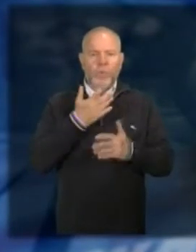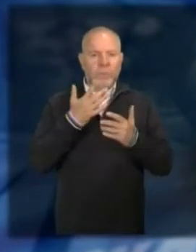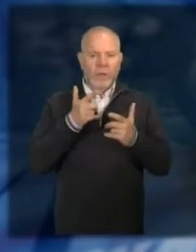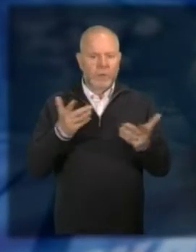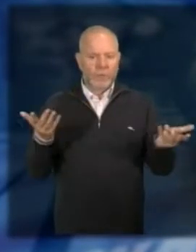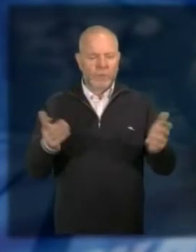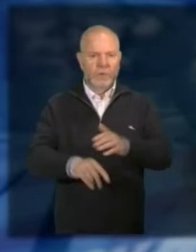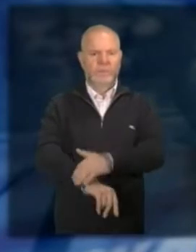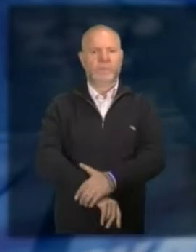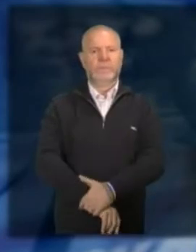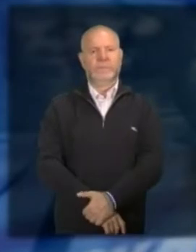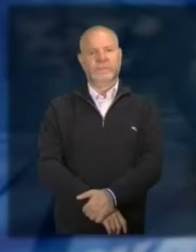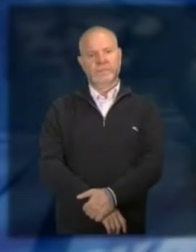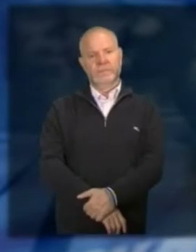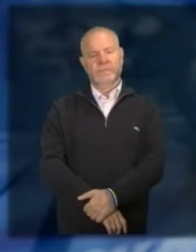dovuto.